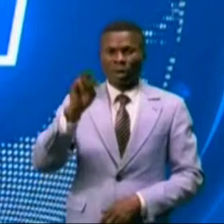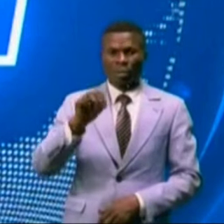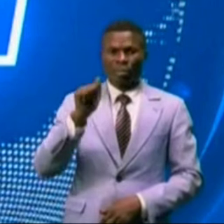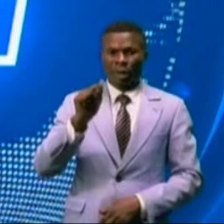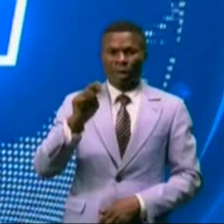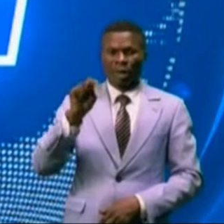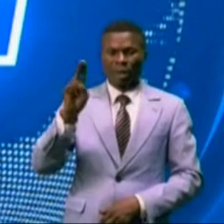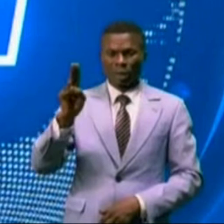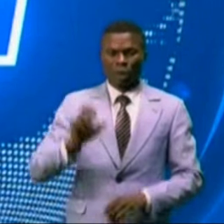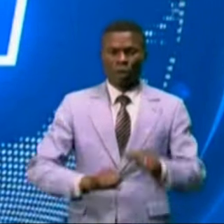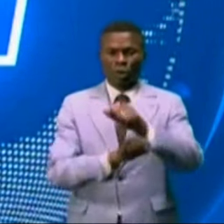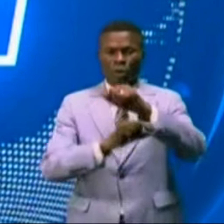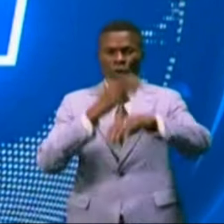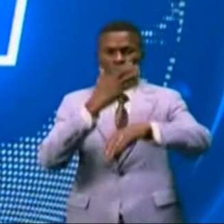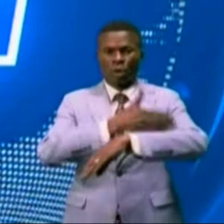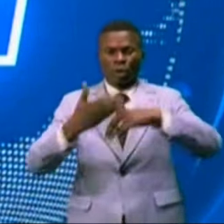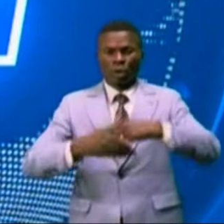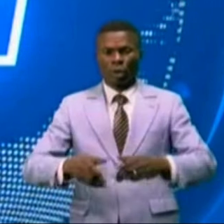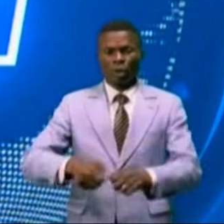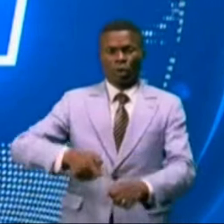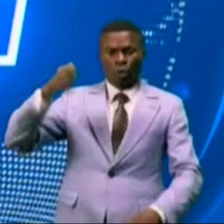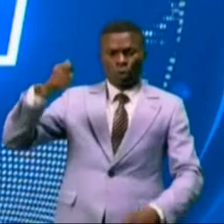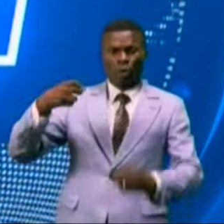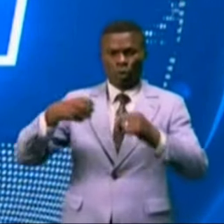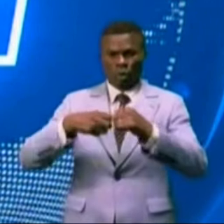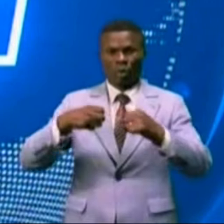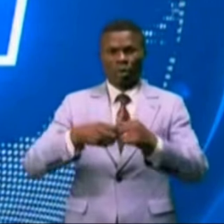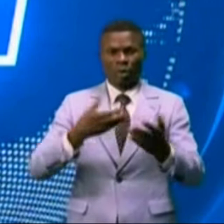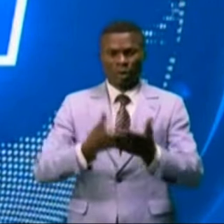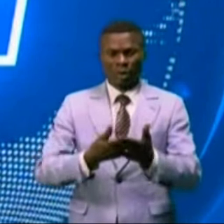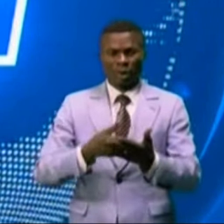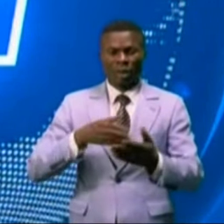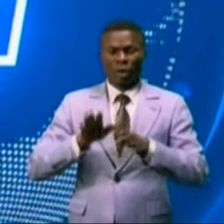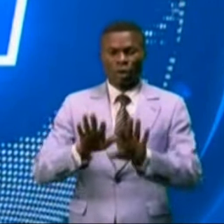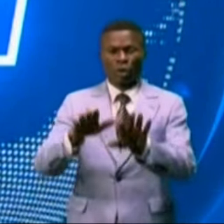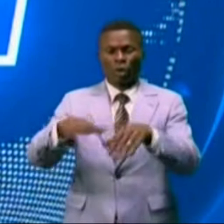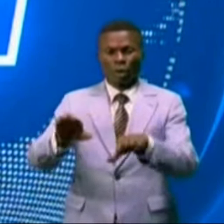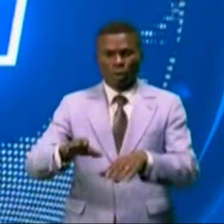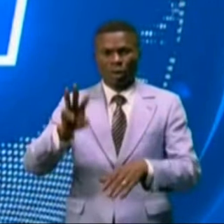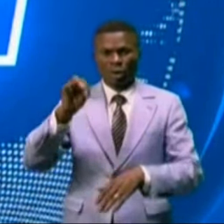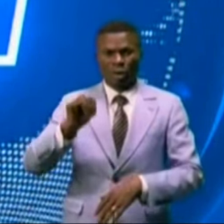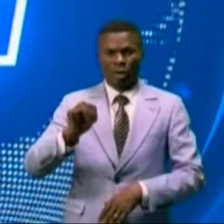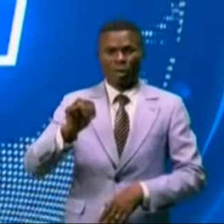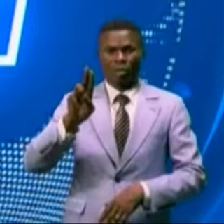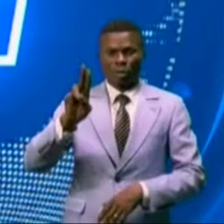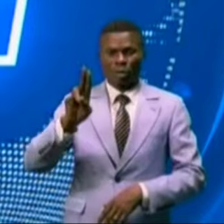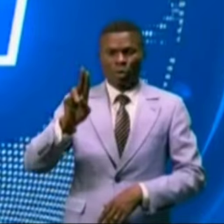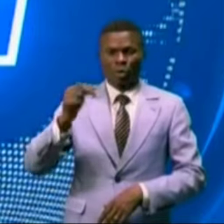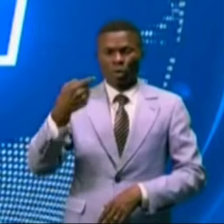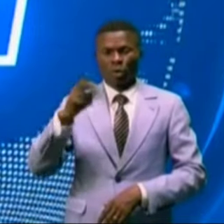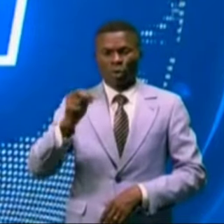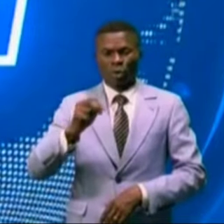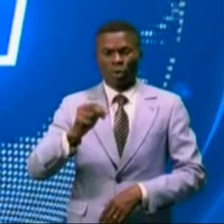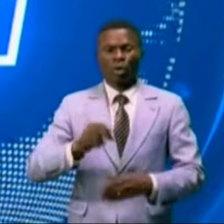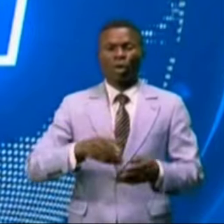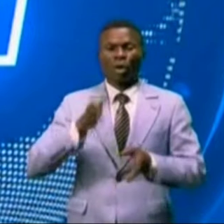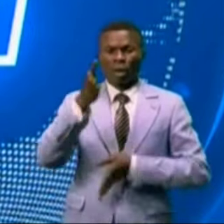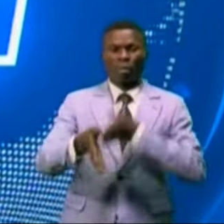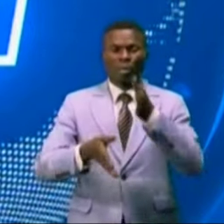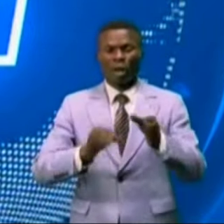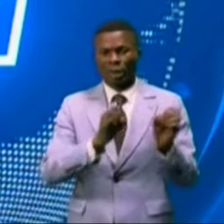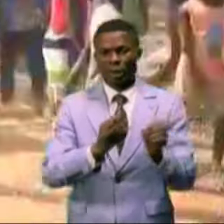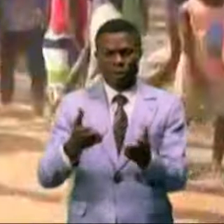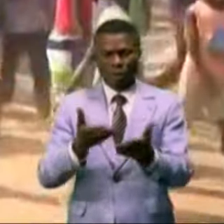la construction du barrage hydroélectrique à la rivière Lukushe. Pour ce faire, une marche a été